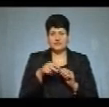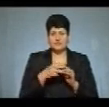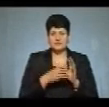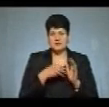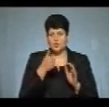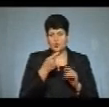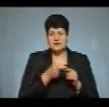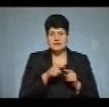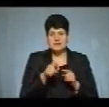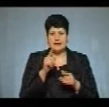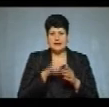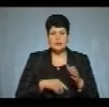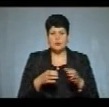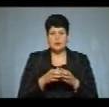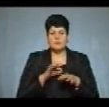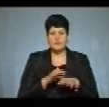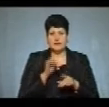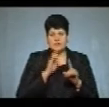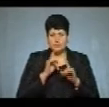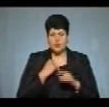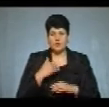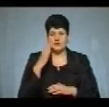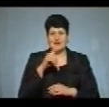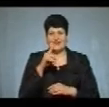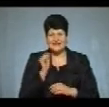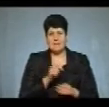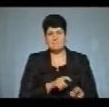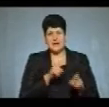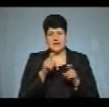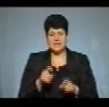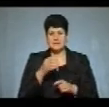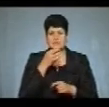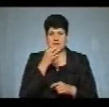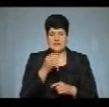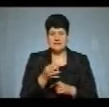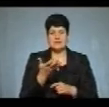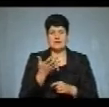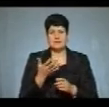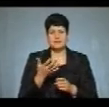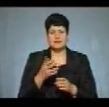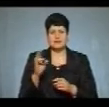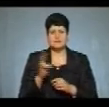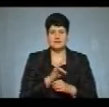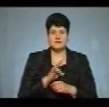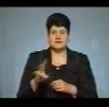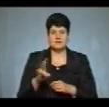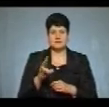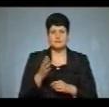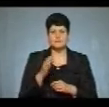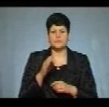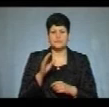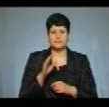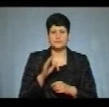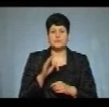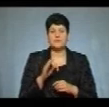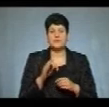року ці релігійні громади провели збори і проголосували за перехід, повідомив настоятель храму села Трибухівці отець Степан Татарин. 11